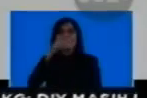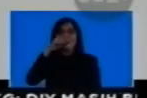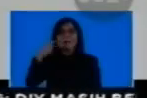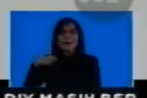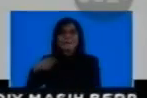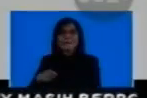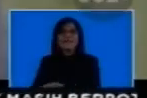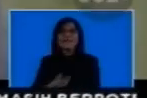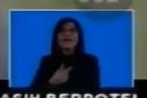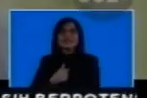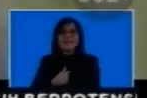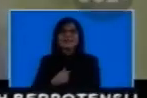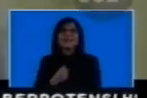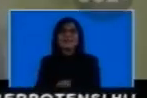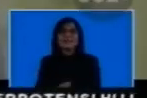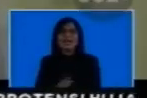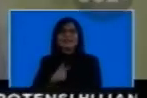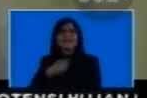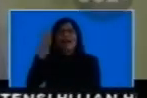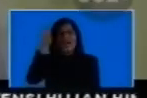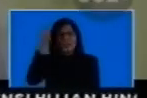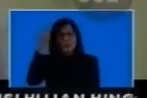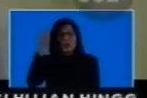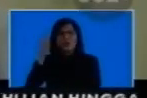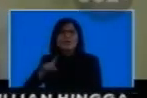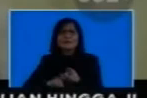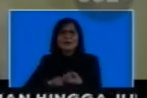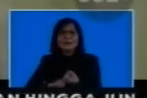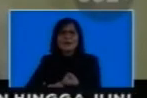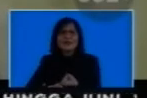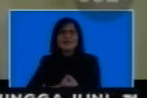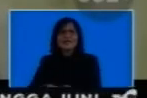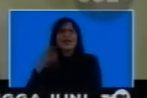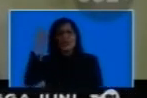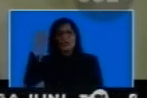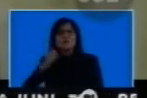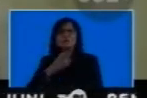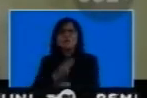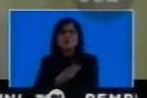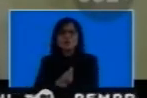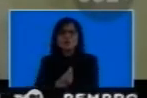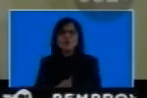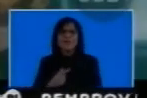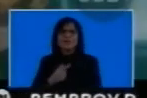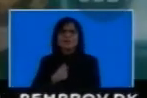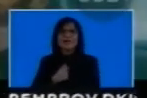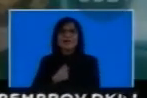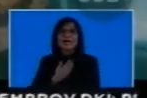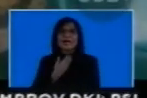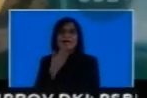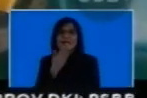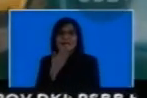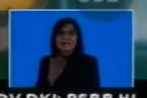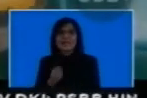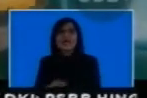Bapak Menteri, saya rindu sekolah lagi, rindu bertemu dengan teman-teman dan guru-guru. Saya